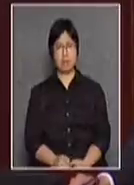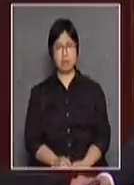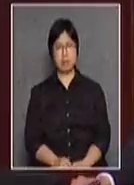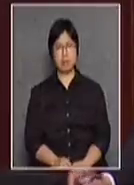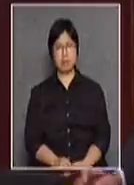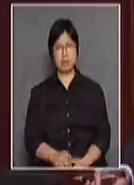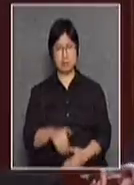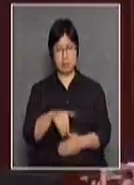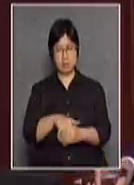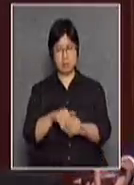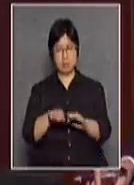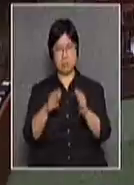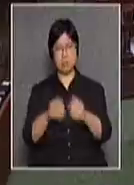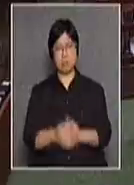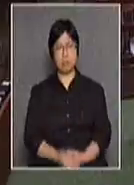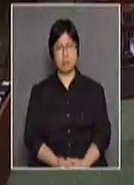開始表決。